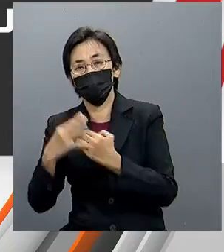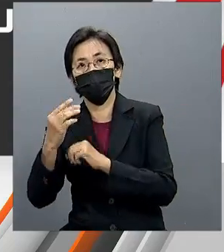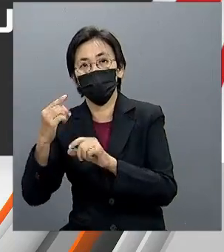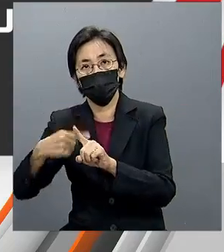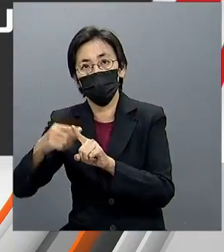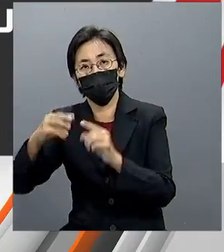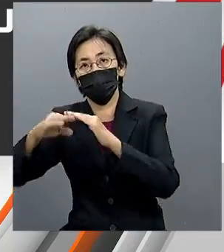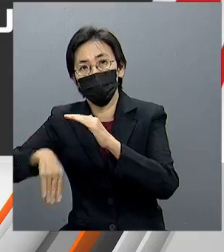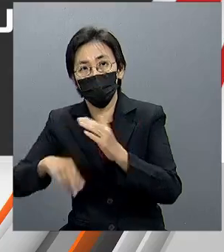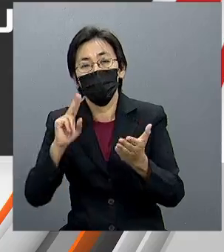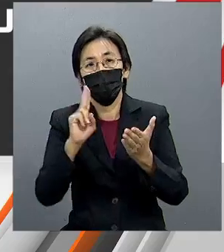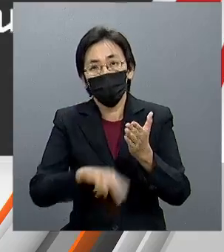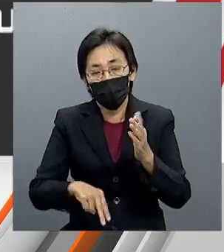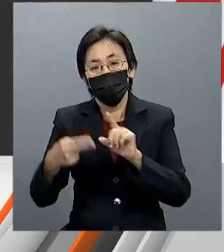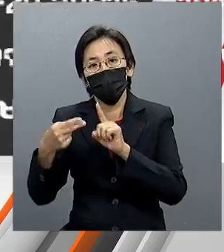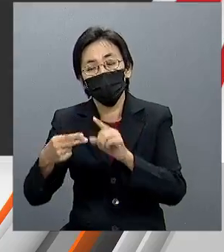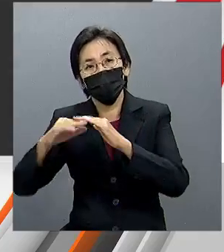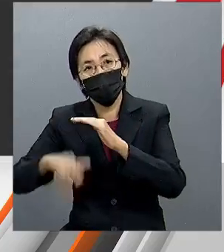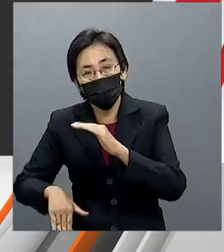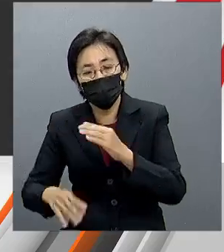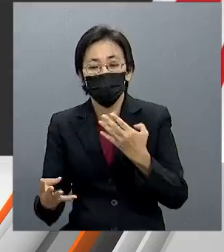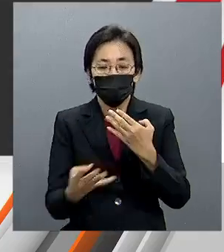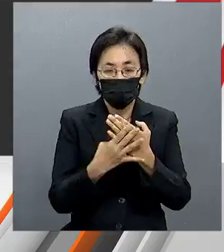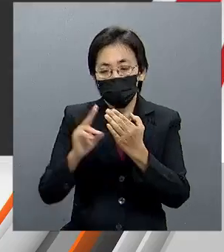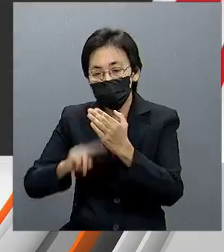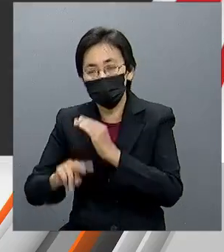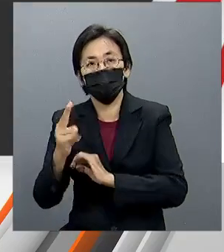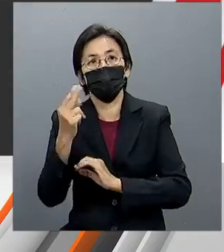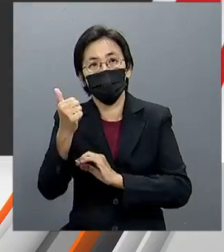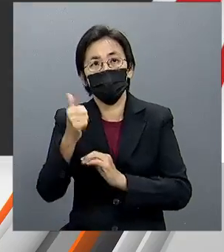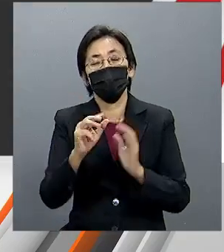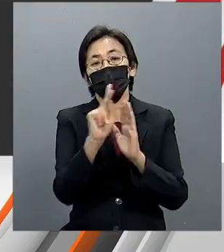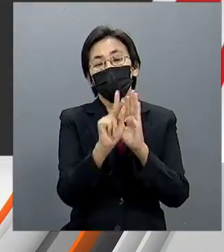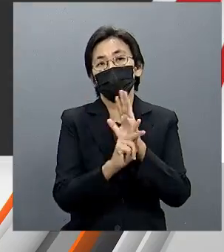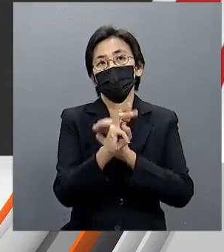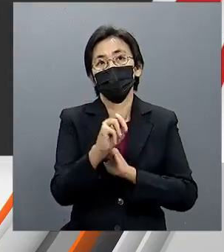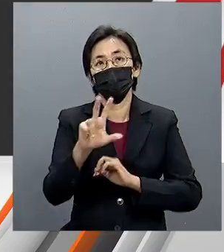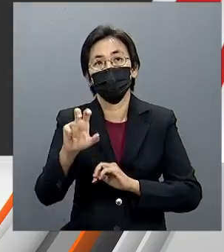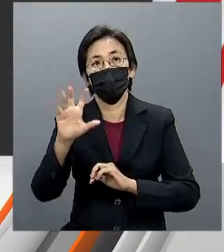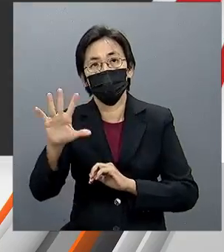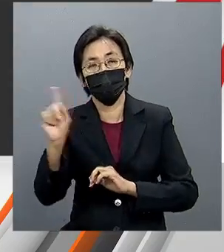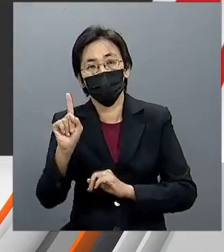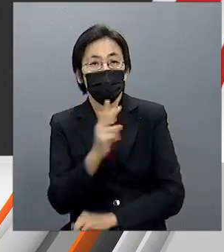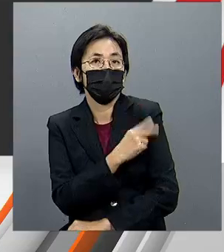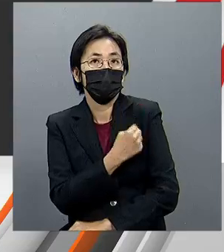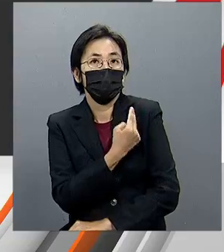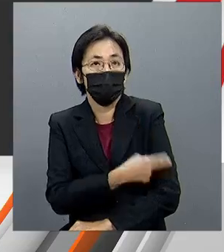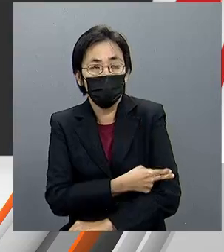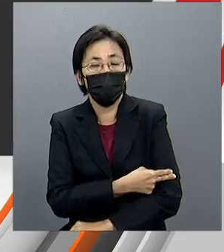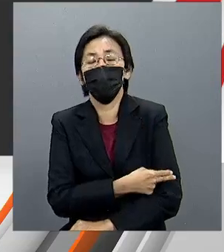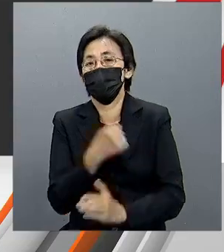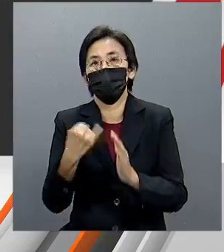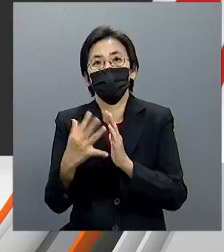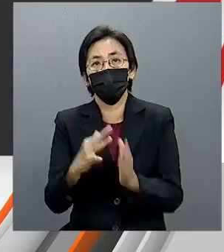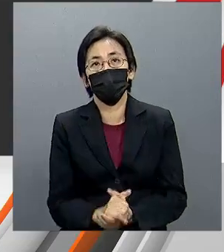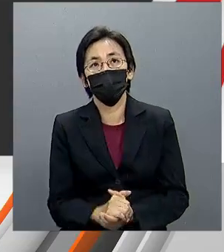บาทหรือทั้งจำทั้งปรับรวมทั้งมาตรา305ยกเว้นความผิดสำหรับแพทย์ให้ทำได้คือทารกมี